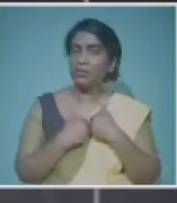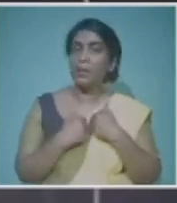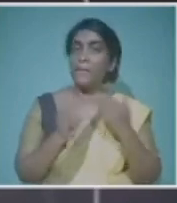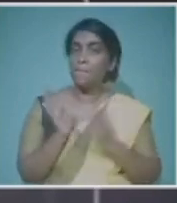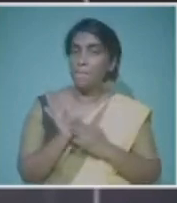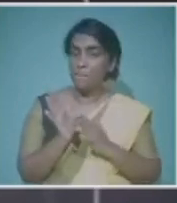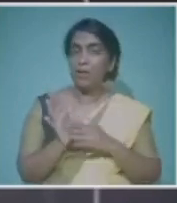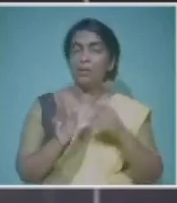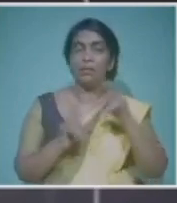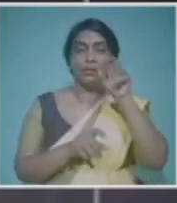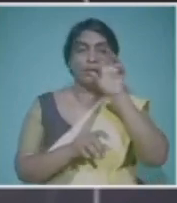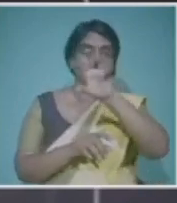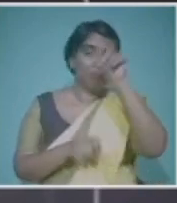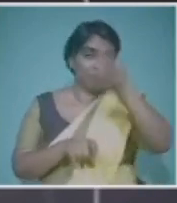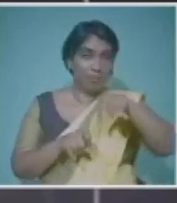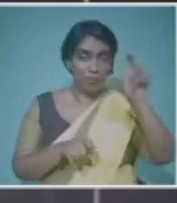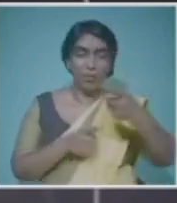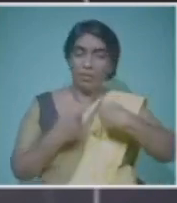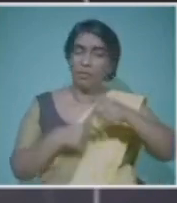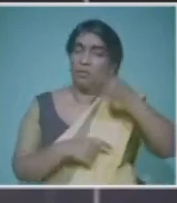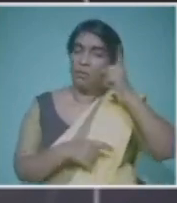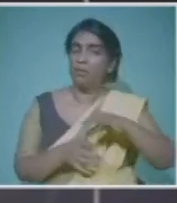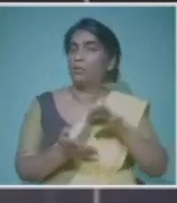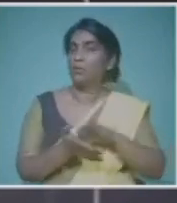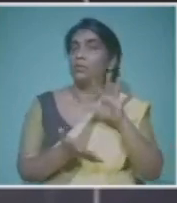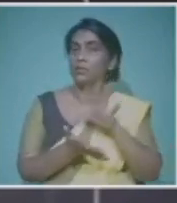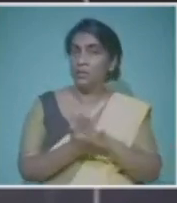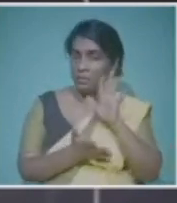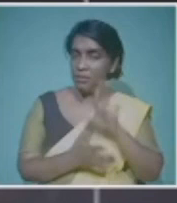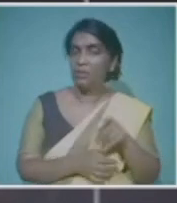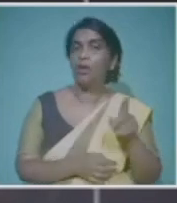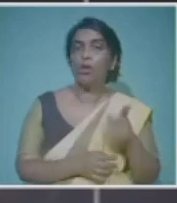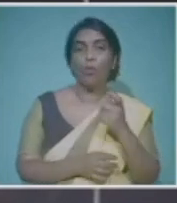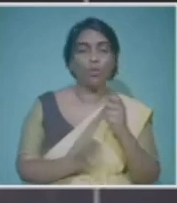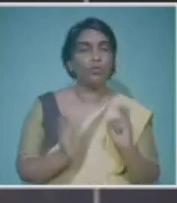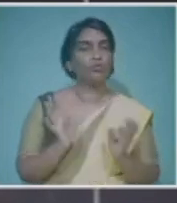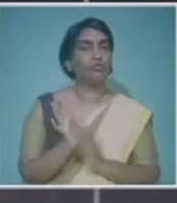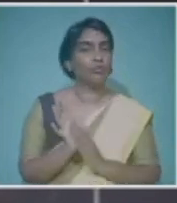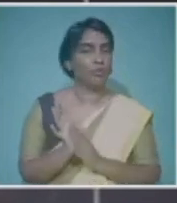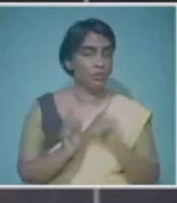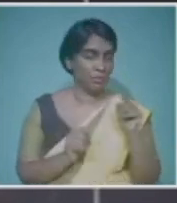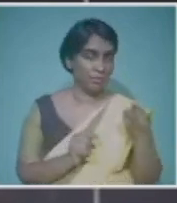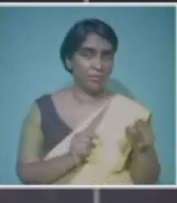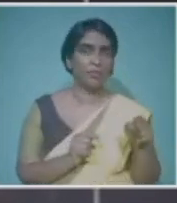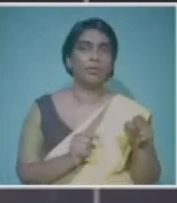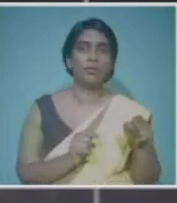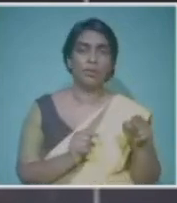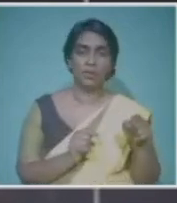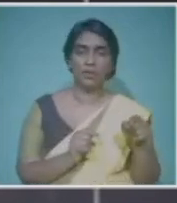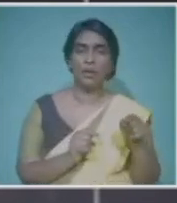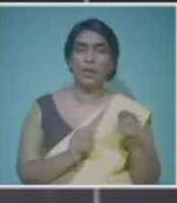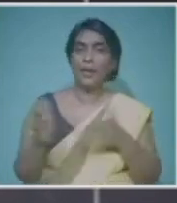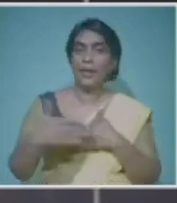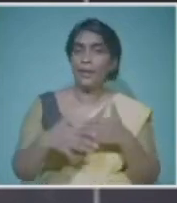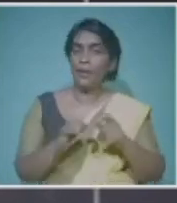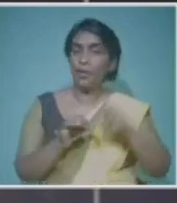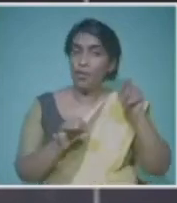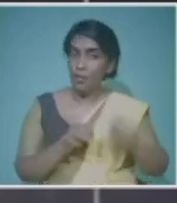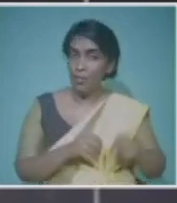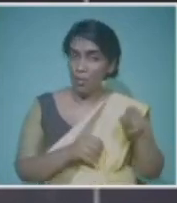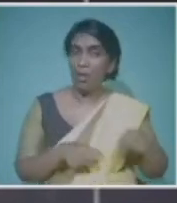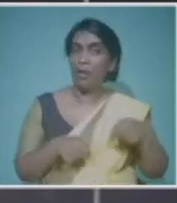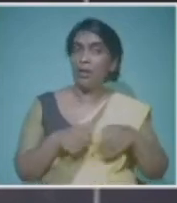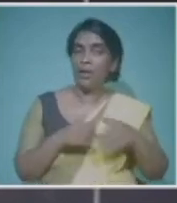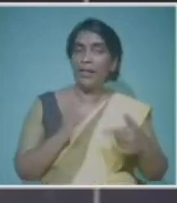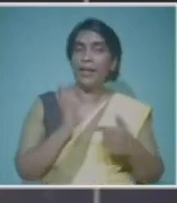සමාජික මන්ත්‍රීවරුන්ගේ ඒකමතික තීරණය වෙලා තියෙන්නේ මුදල්කාරක සභාවේදී කැබිනට් මණ්ඩලය විසින්